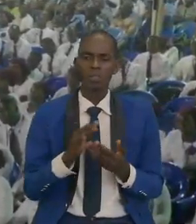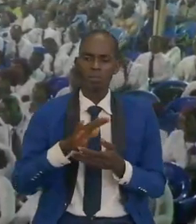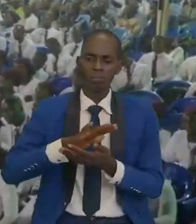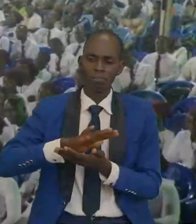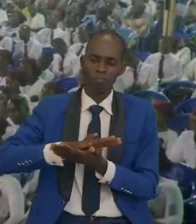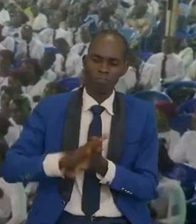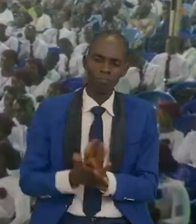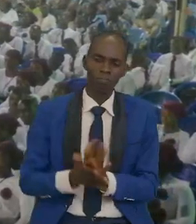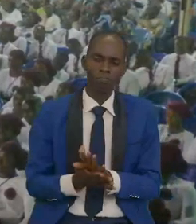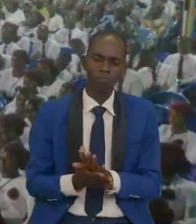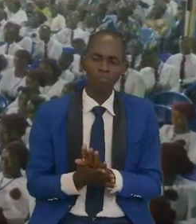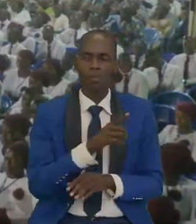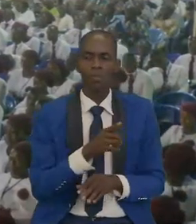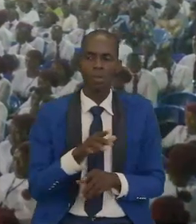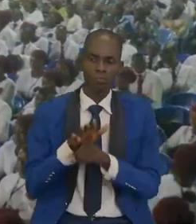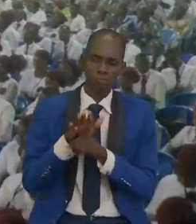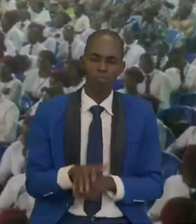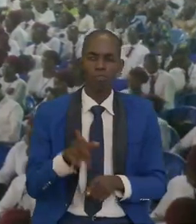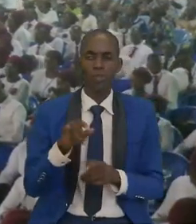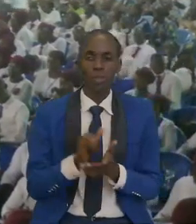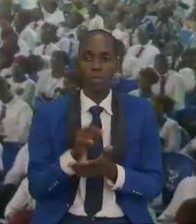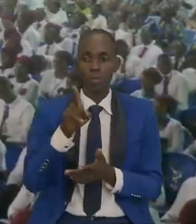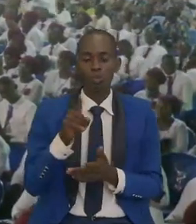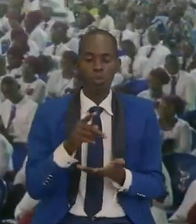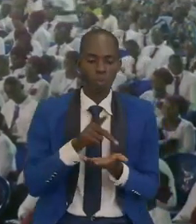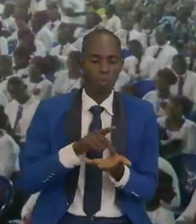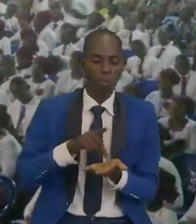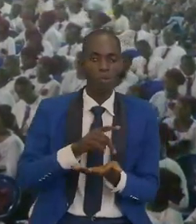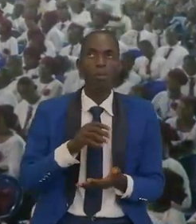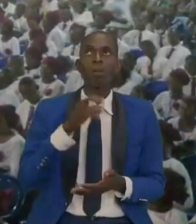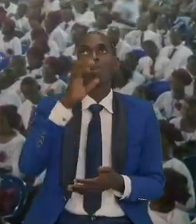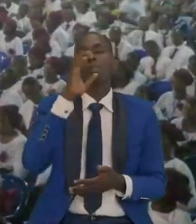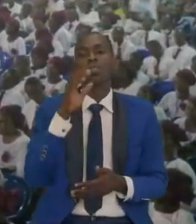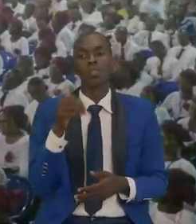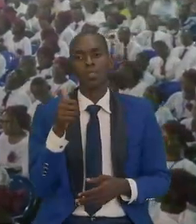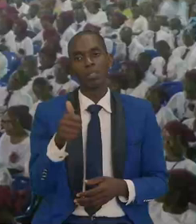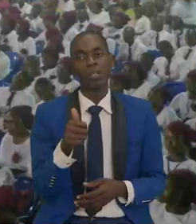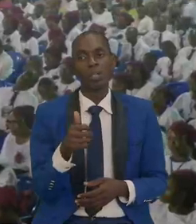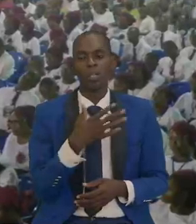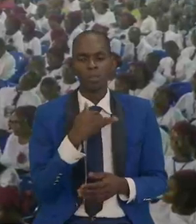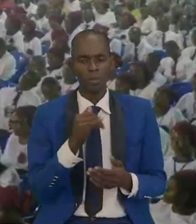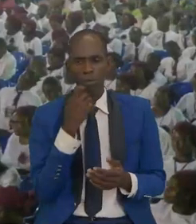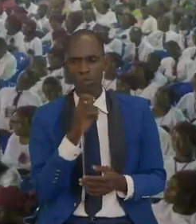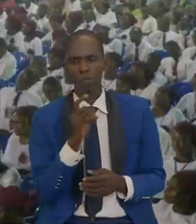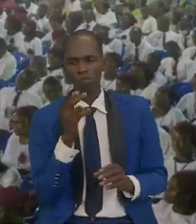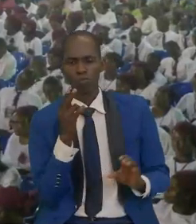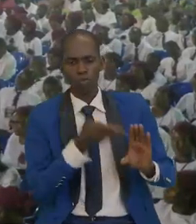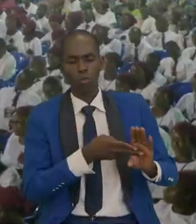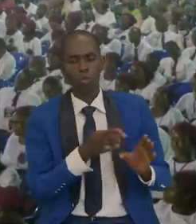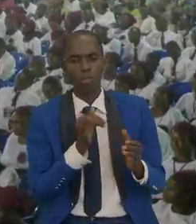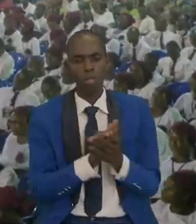Et ces gens-là, ils t'ont si intimidé que tu t'es